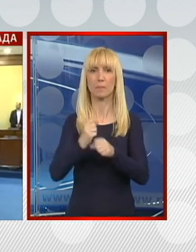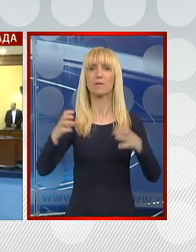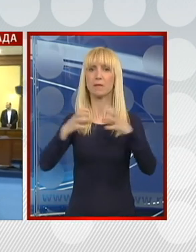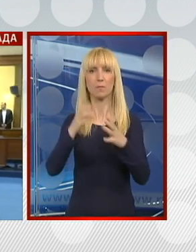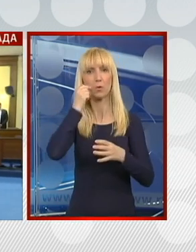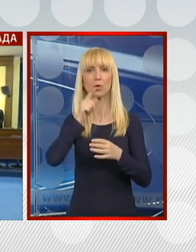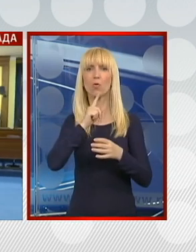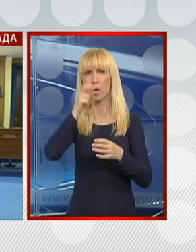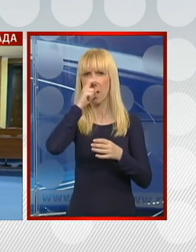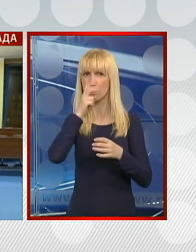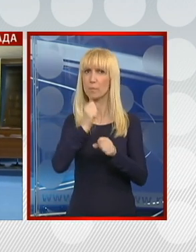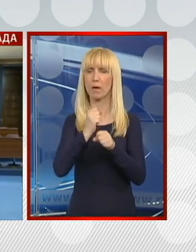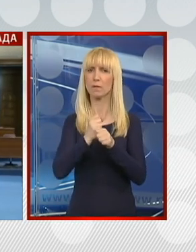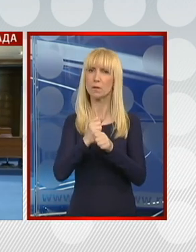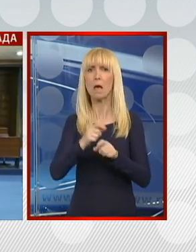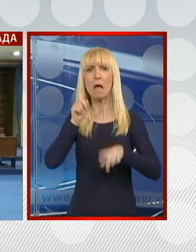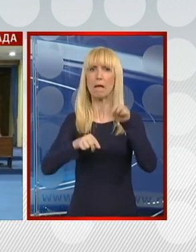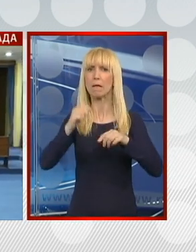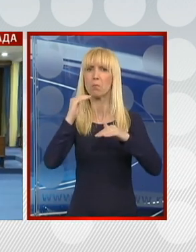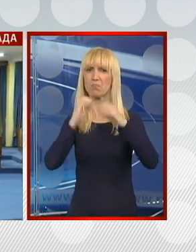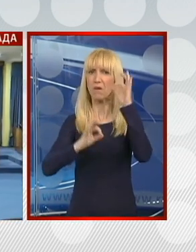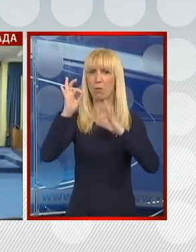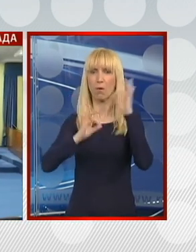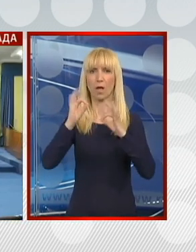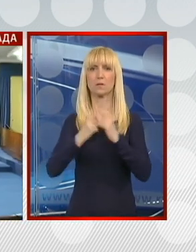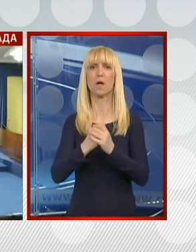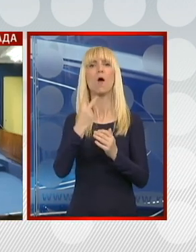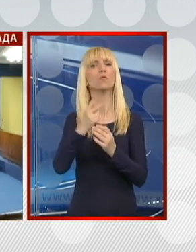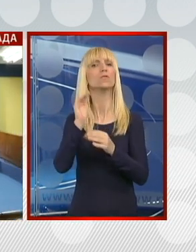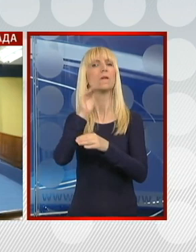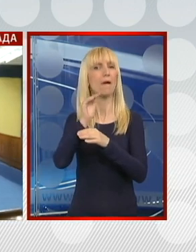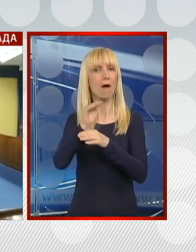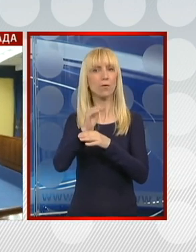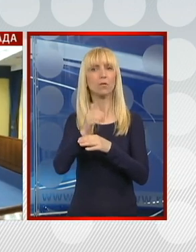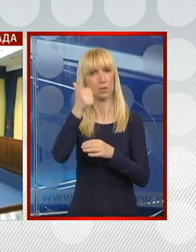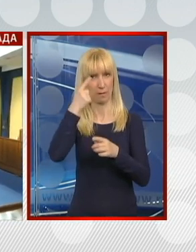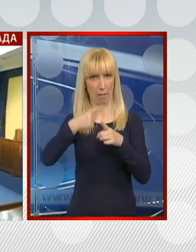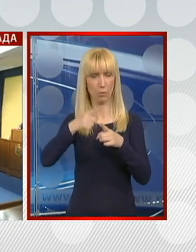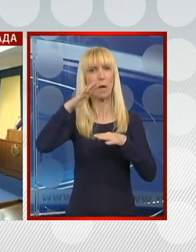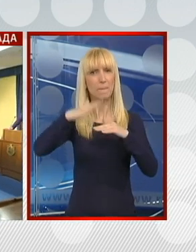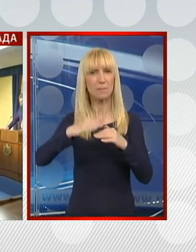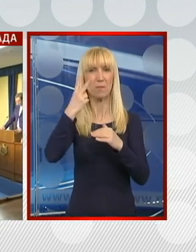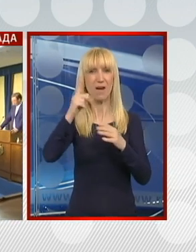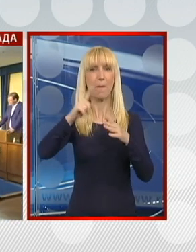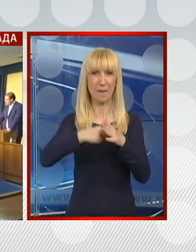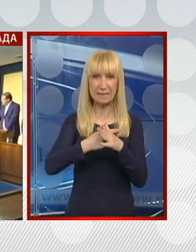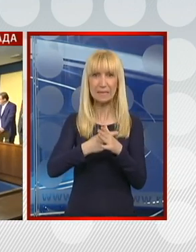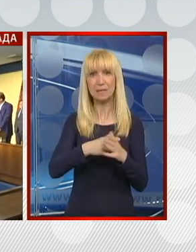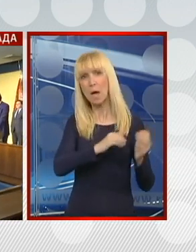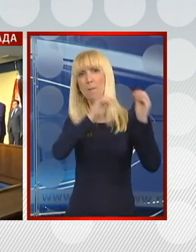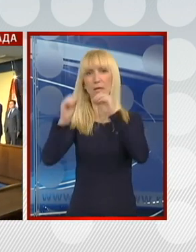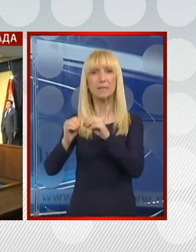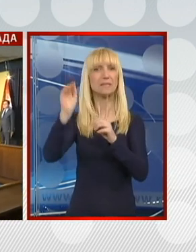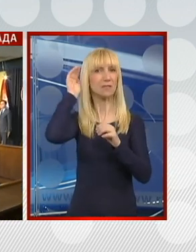tim od ljudi koji neće praviti bilo kakve kalkulacije. Vučić je najavio da će jedanput u najmanje 2 meseca na